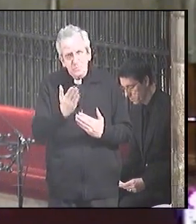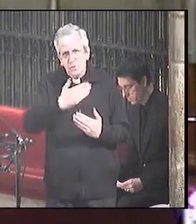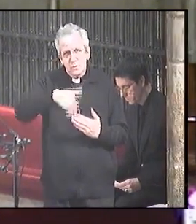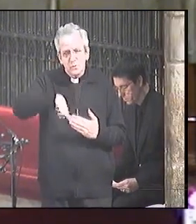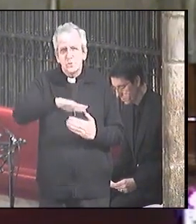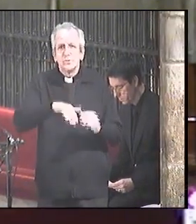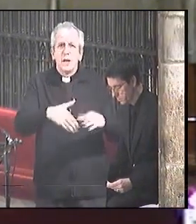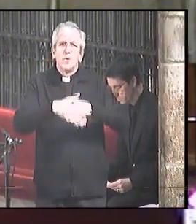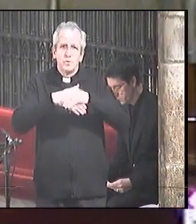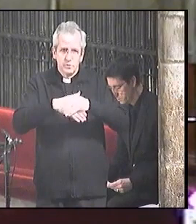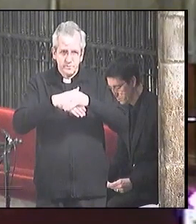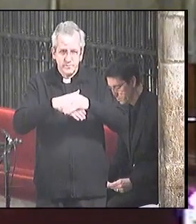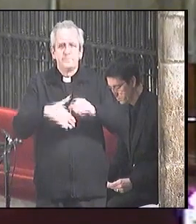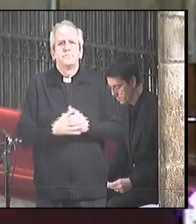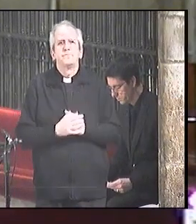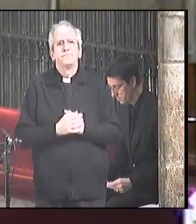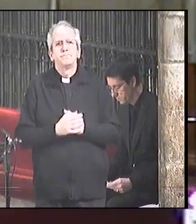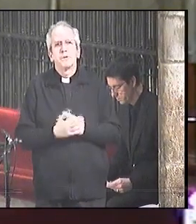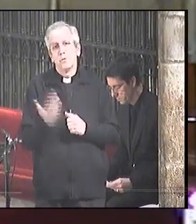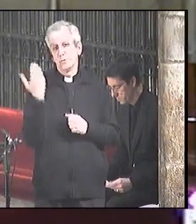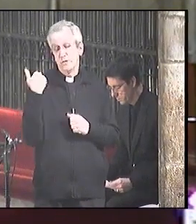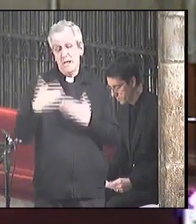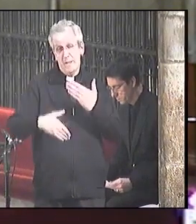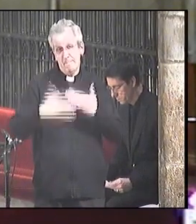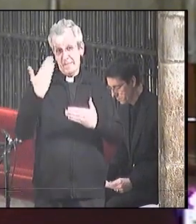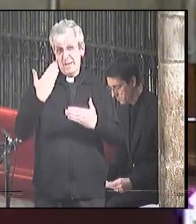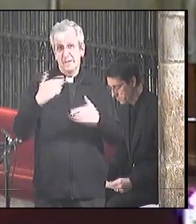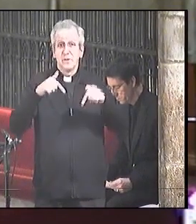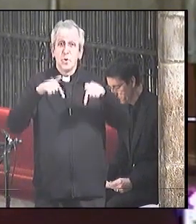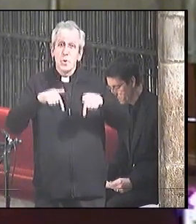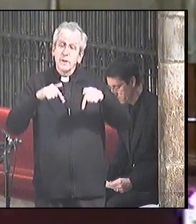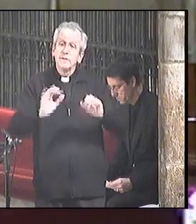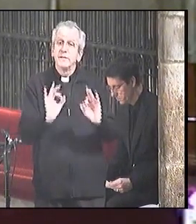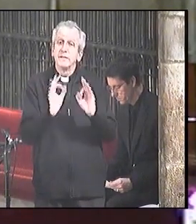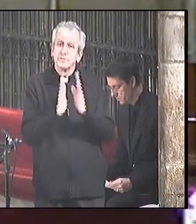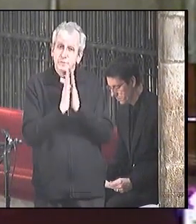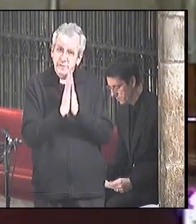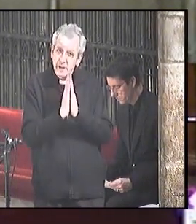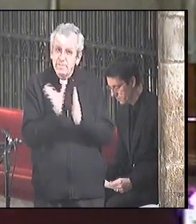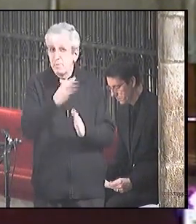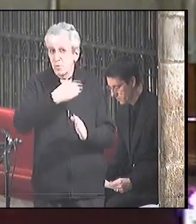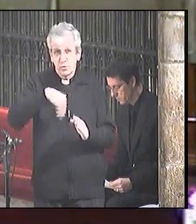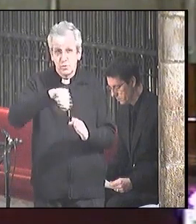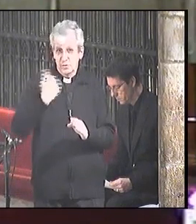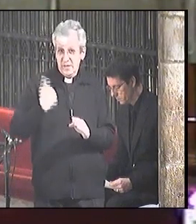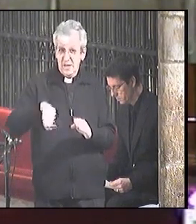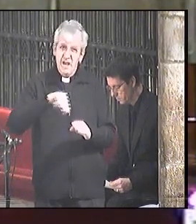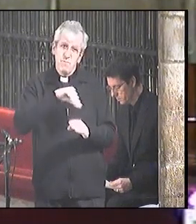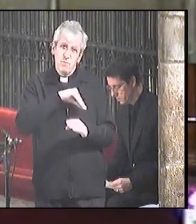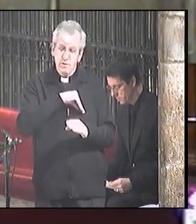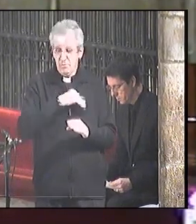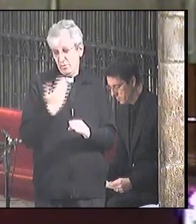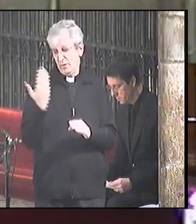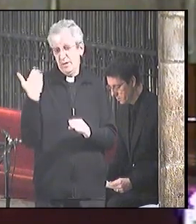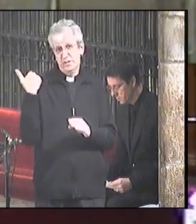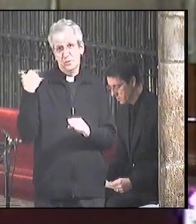saludo. Com us deia al principi, avui resarem de manera especial per tots els que han mort aquests darrers